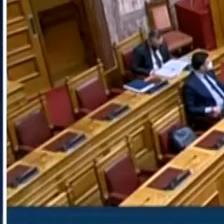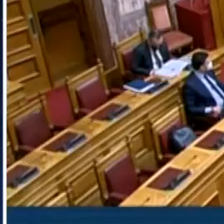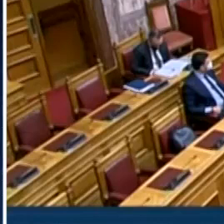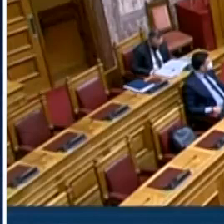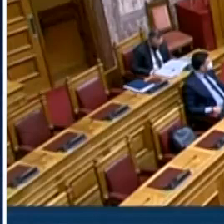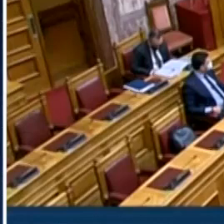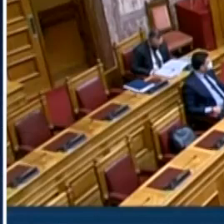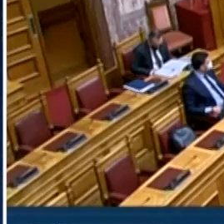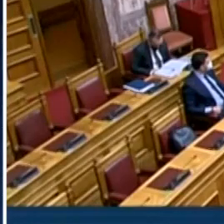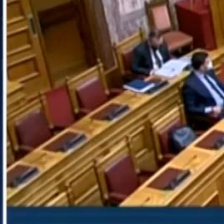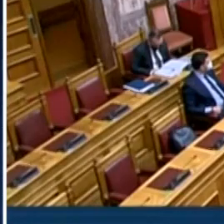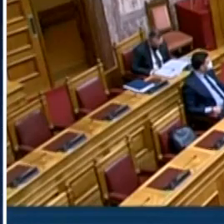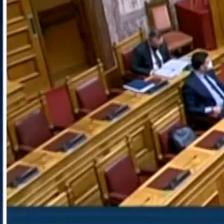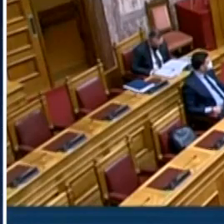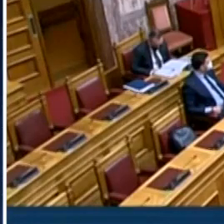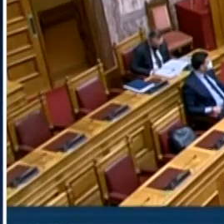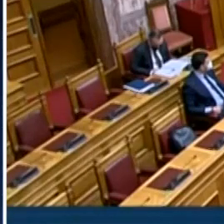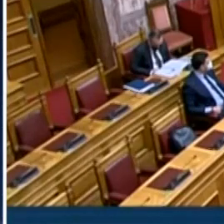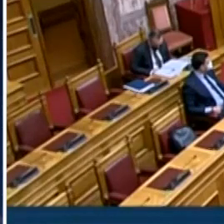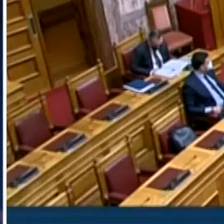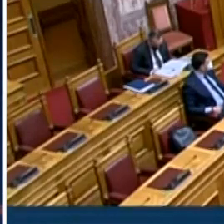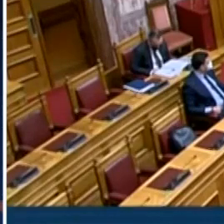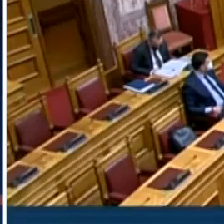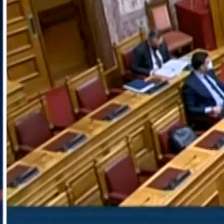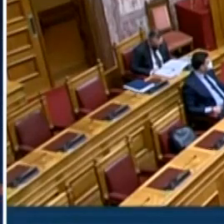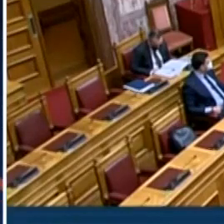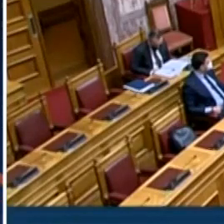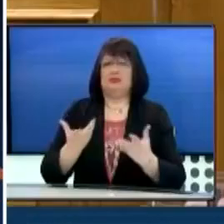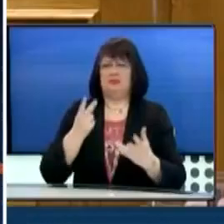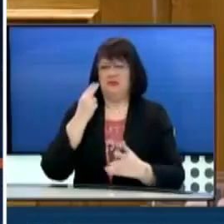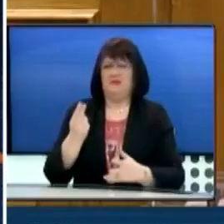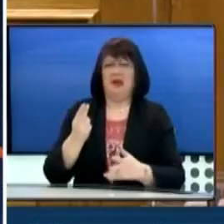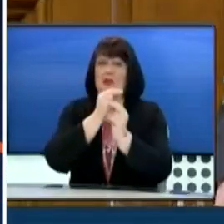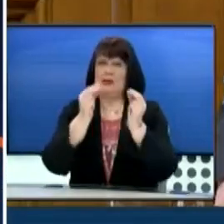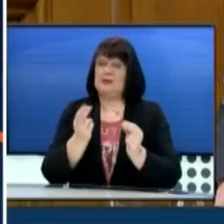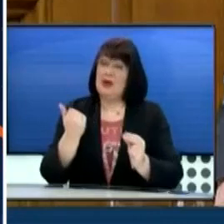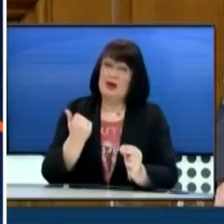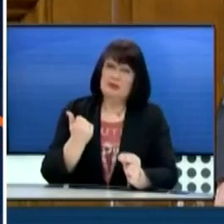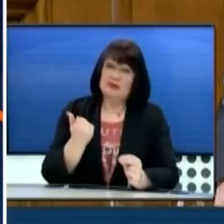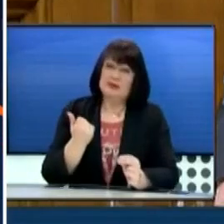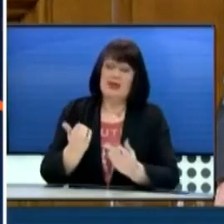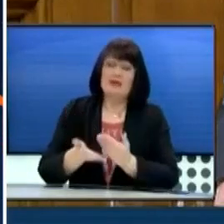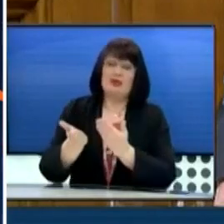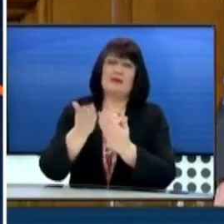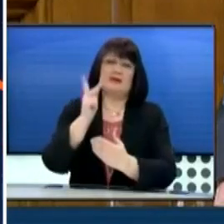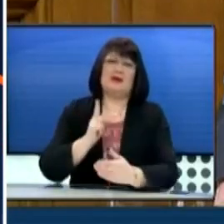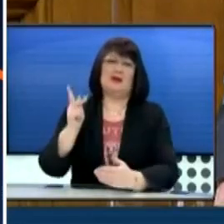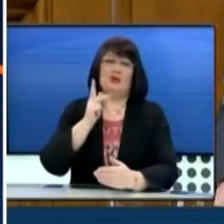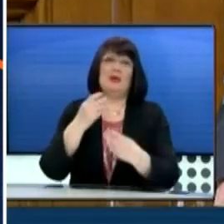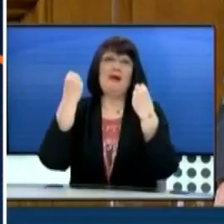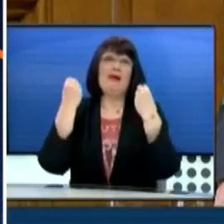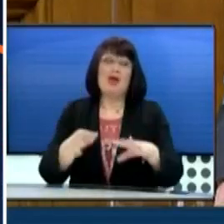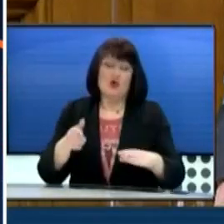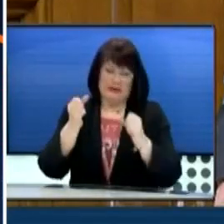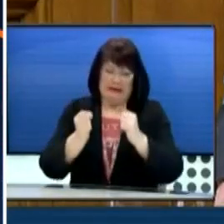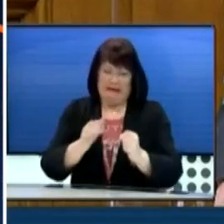για ένα success story, το οποίο δεν έχει κανένα αντίκρισμα, είναι μόνο επικοινωνιακό. Ενώ η κυρία Φόφη Γεννηματά, η οποία υπέβαλε και την αίτηση